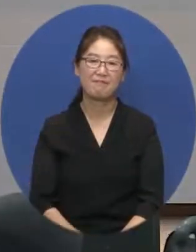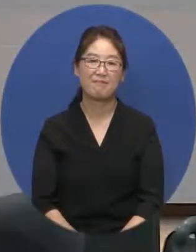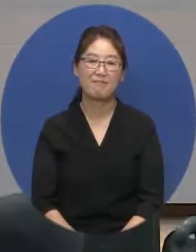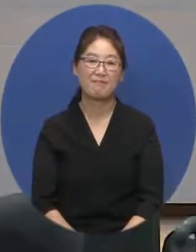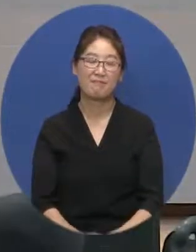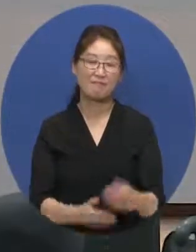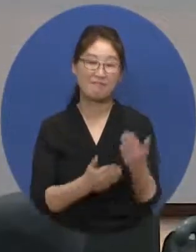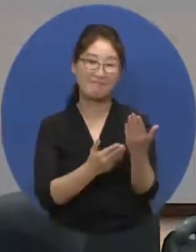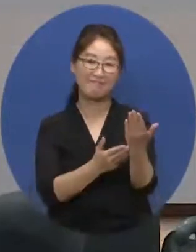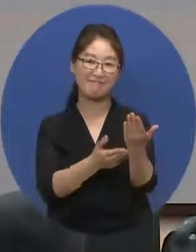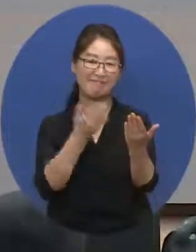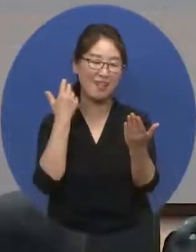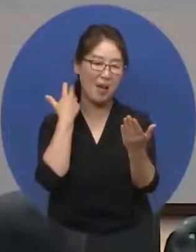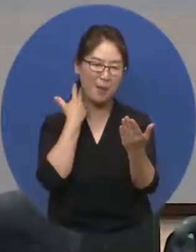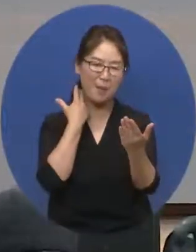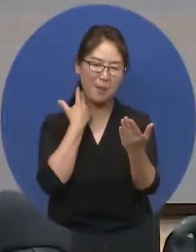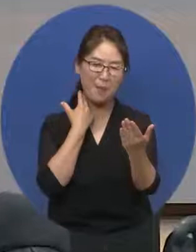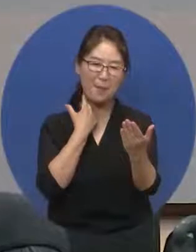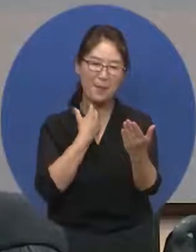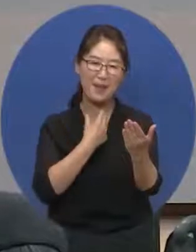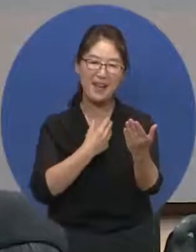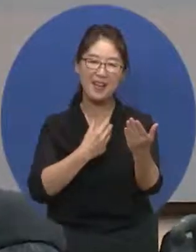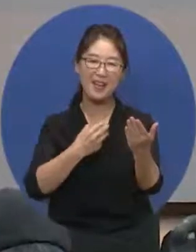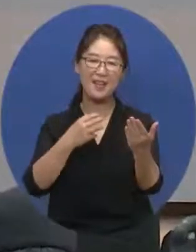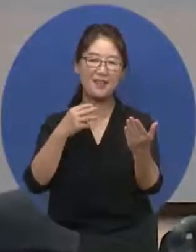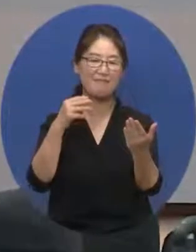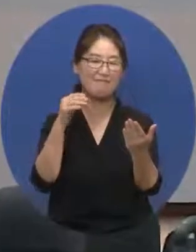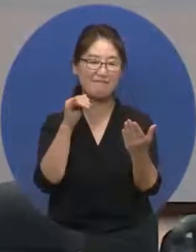매력 있는 그대에게 난